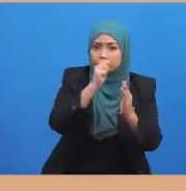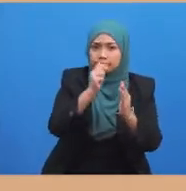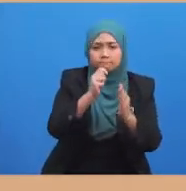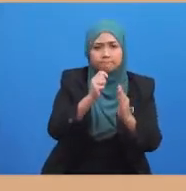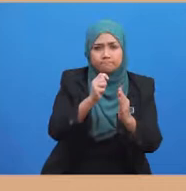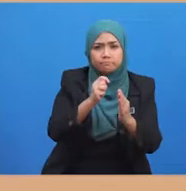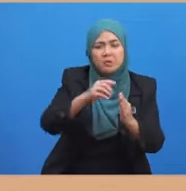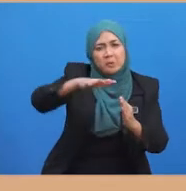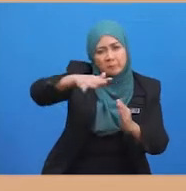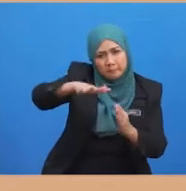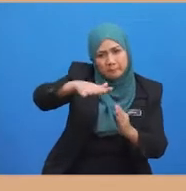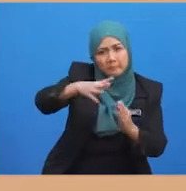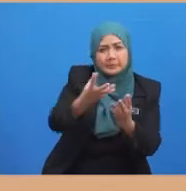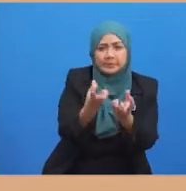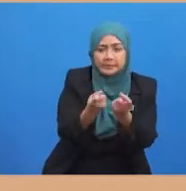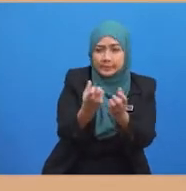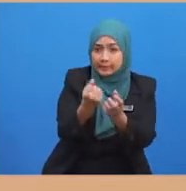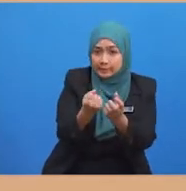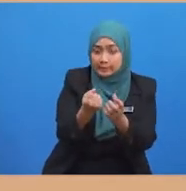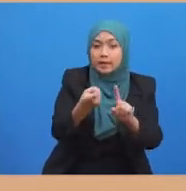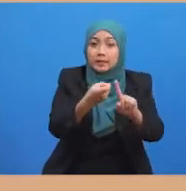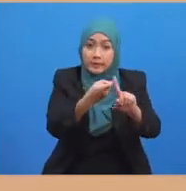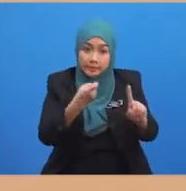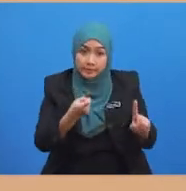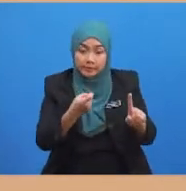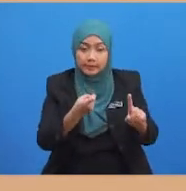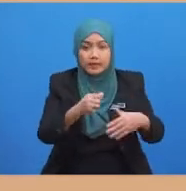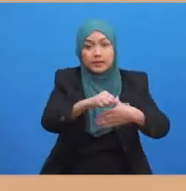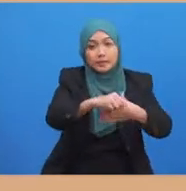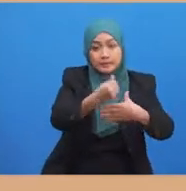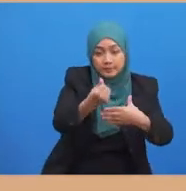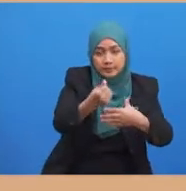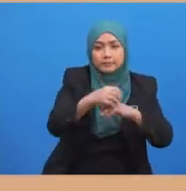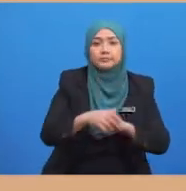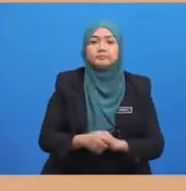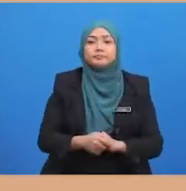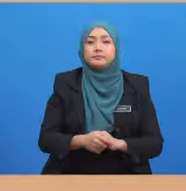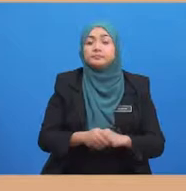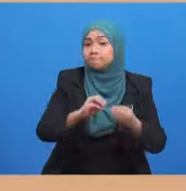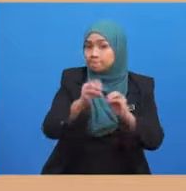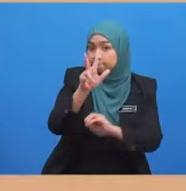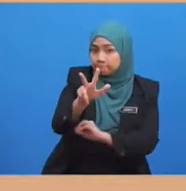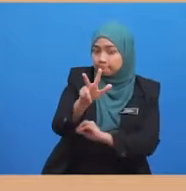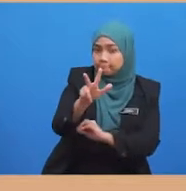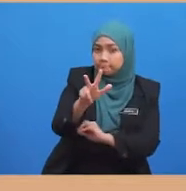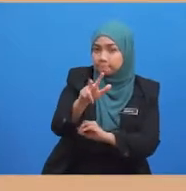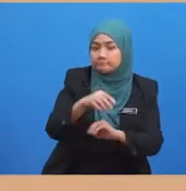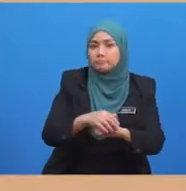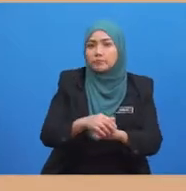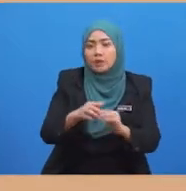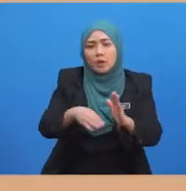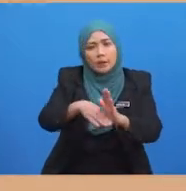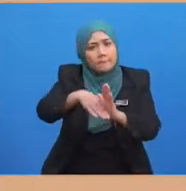kenyal berbanding getah asli. Ketiga, getah sintetik